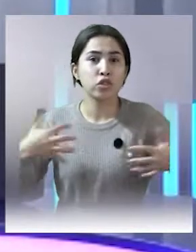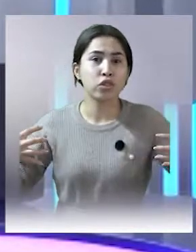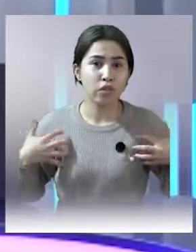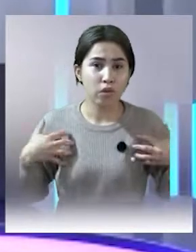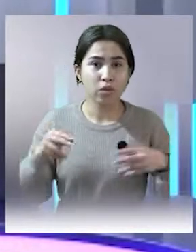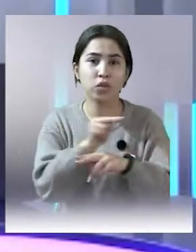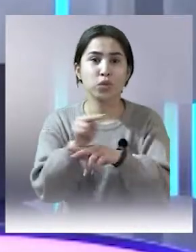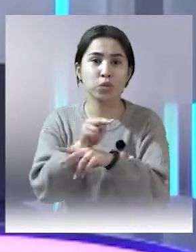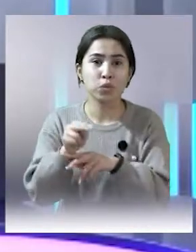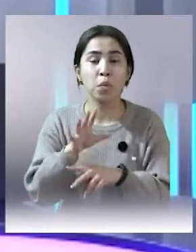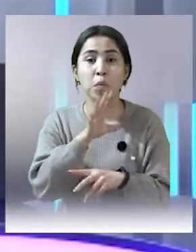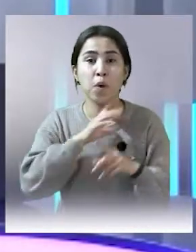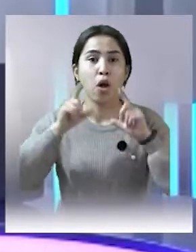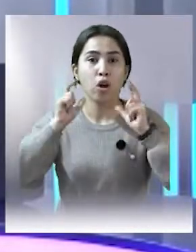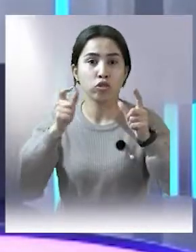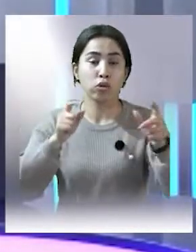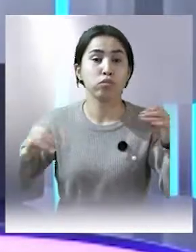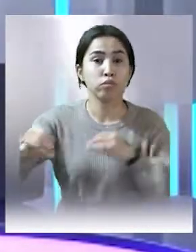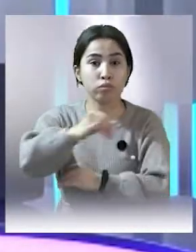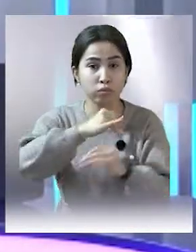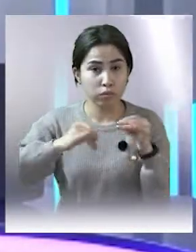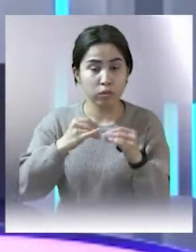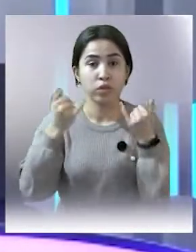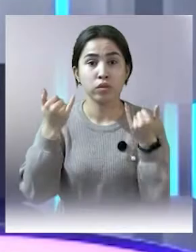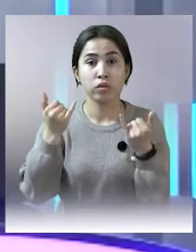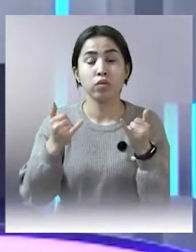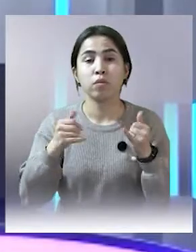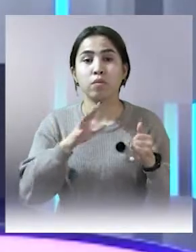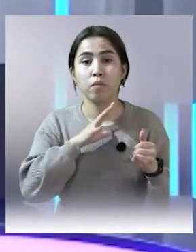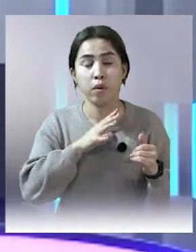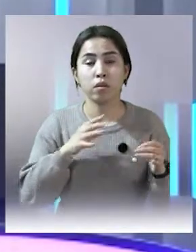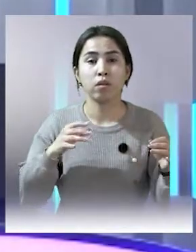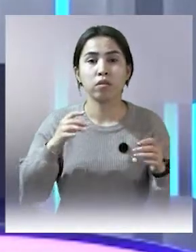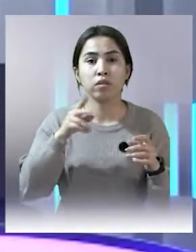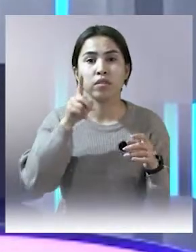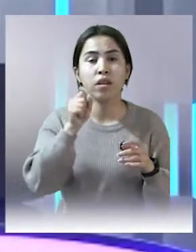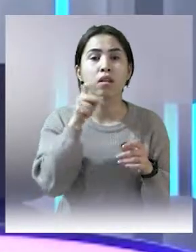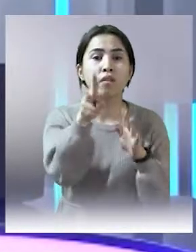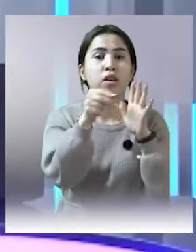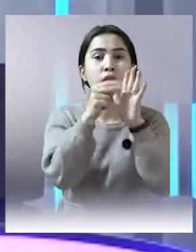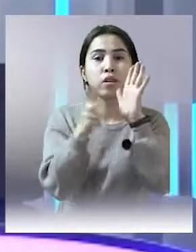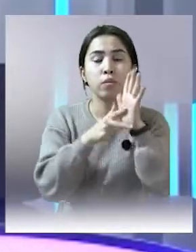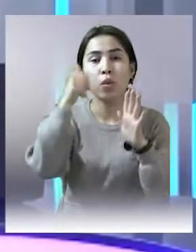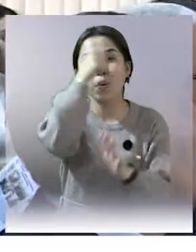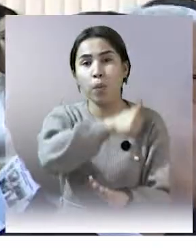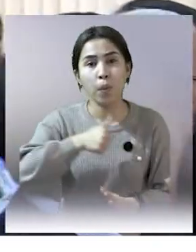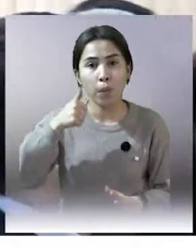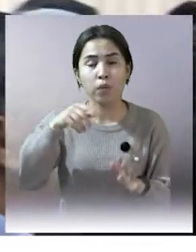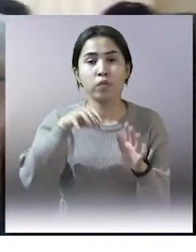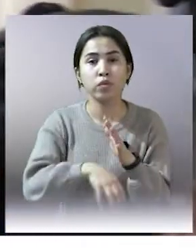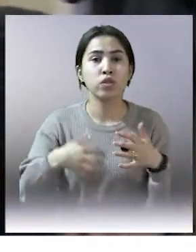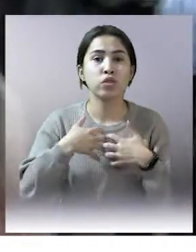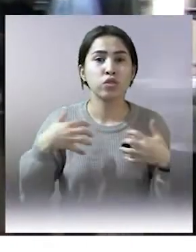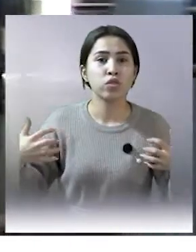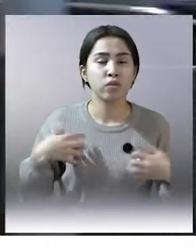дәлел орталыққа келіп, білім берудің жаңа жүйесінен хабардар болып жүрген ұстаздар санының күн санап артуы.